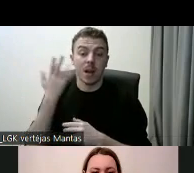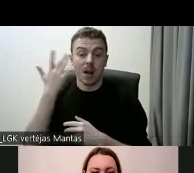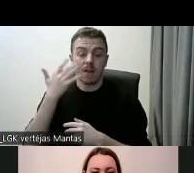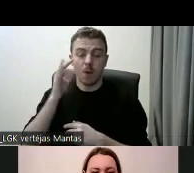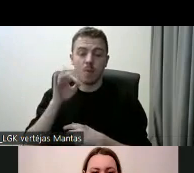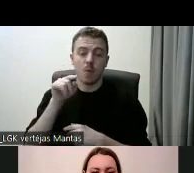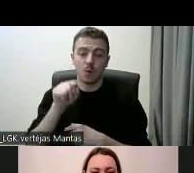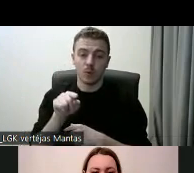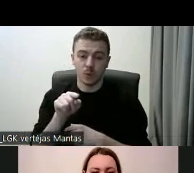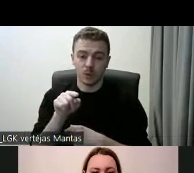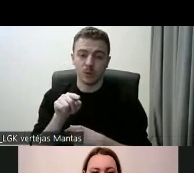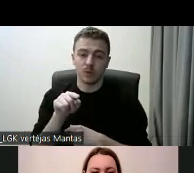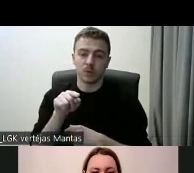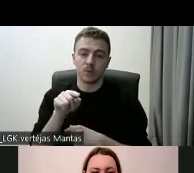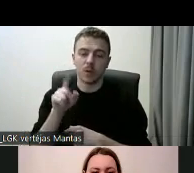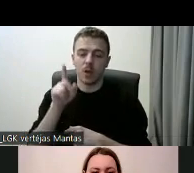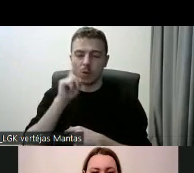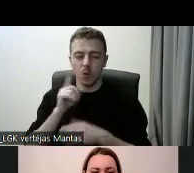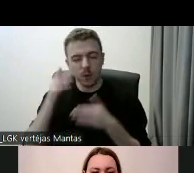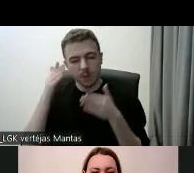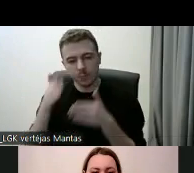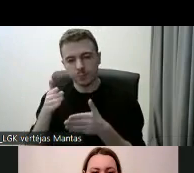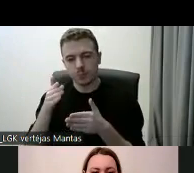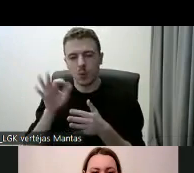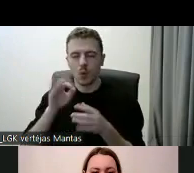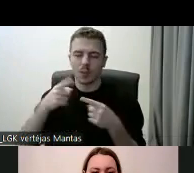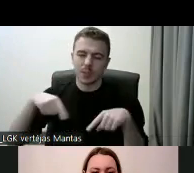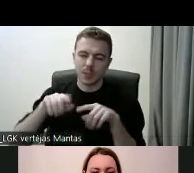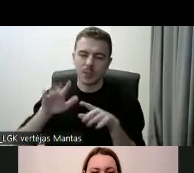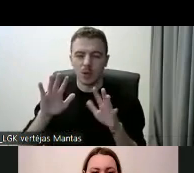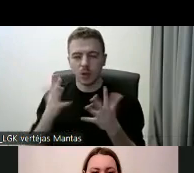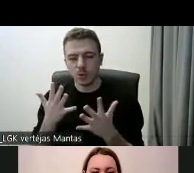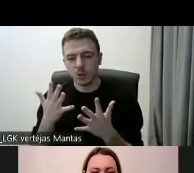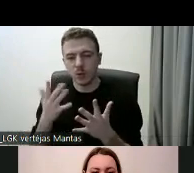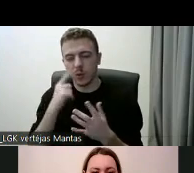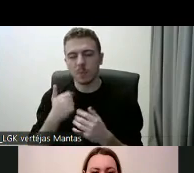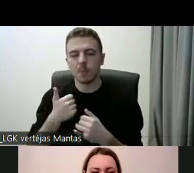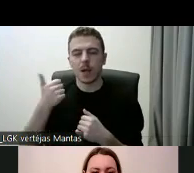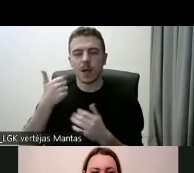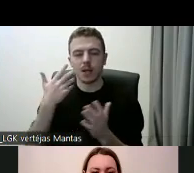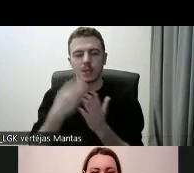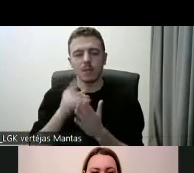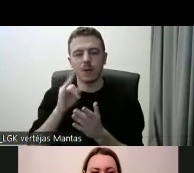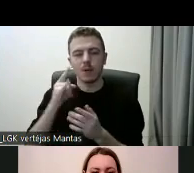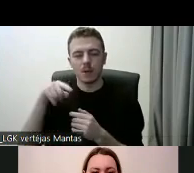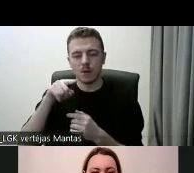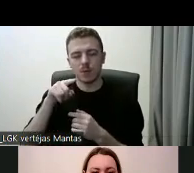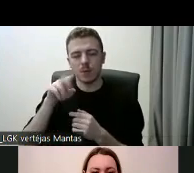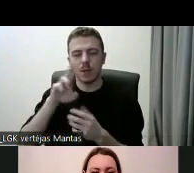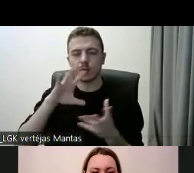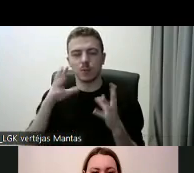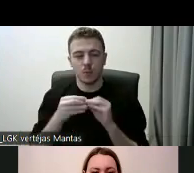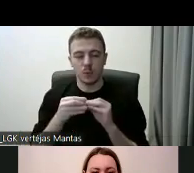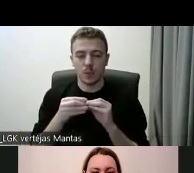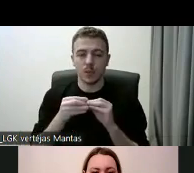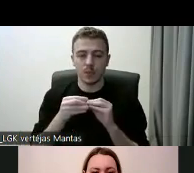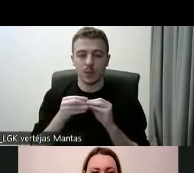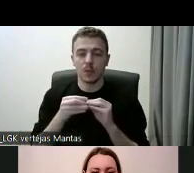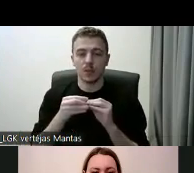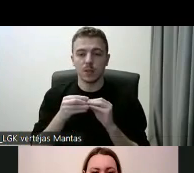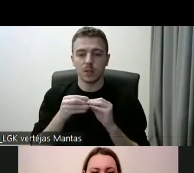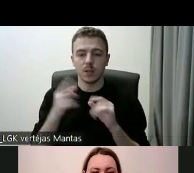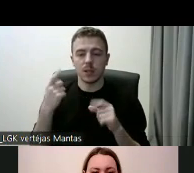kad norite koncentruotis tam tikrą sritį ir pagerinti joje savo mokinių rezultatus, tai apsvarstykite,